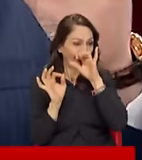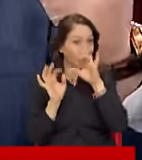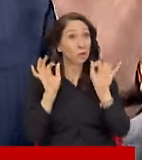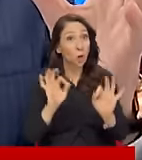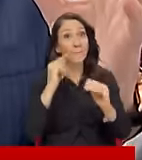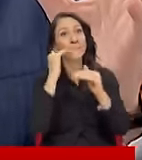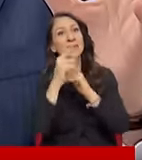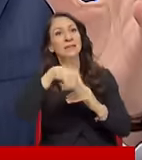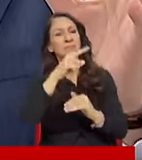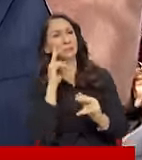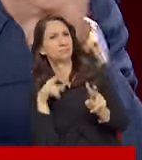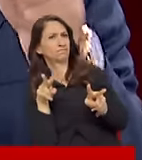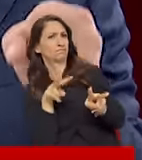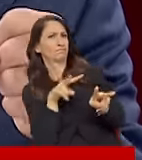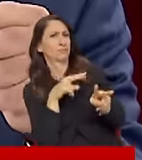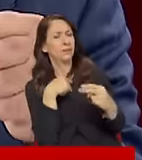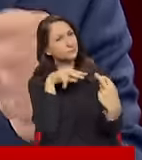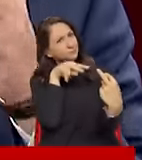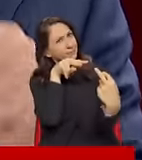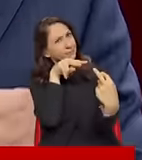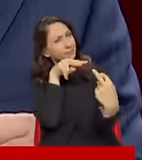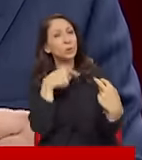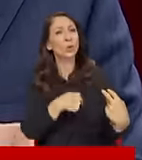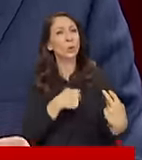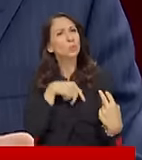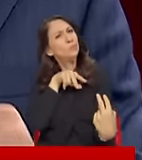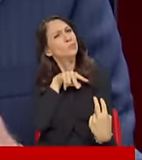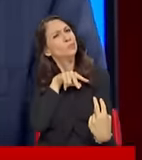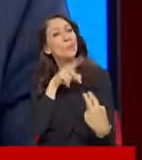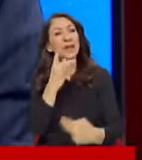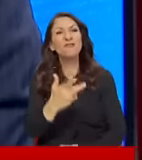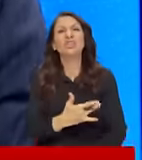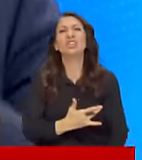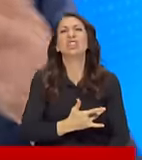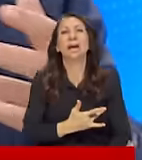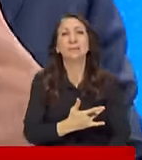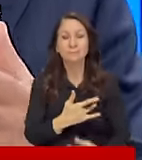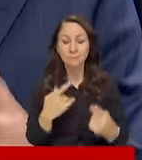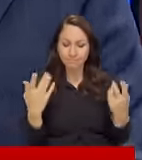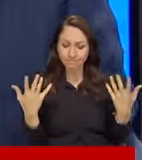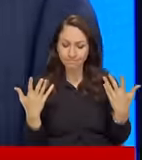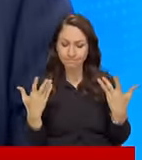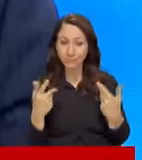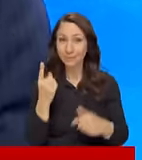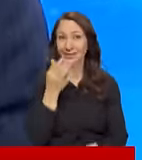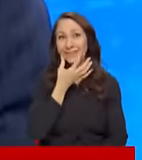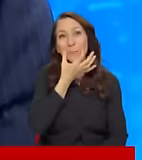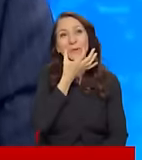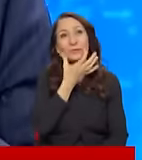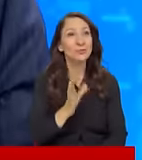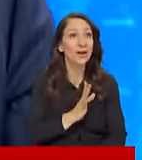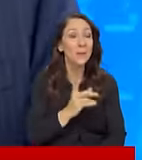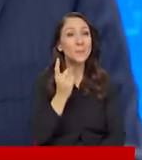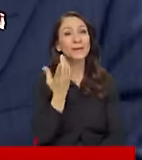Şöyle milletimize bakıyorum. Göz göze, gönül gönüle bir vicdan muhasebesi var. Bir tebessüm var.